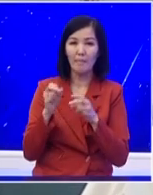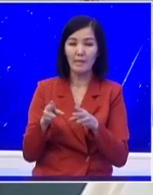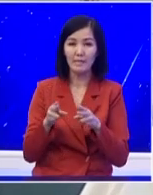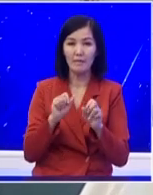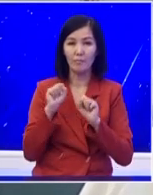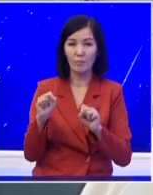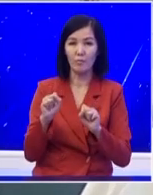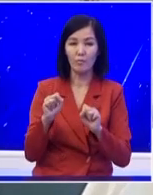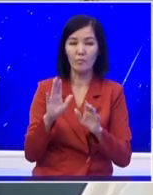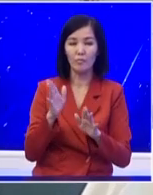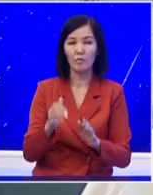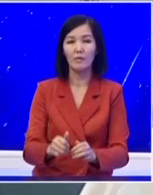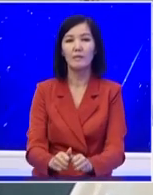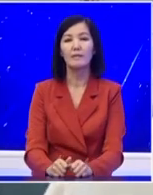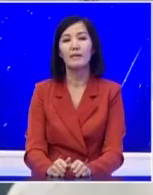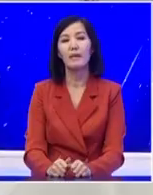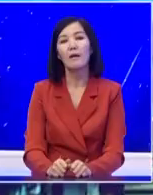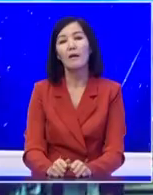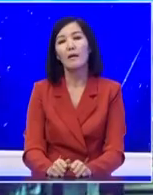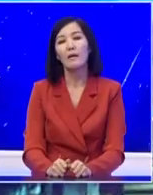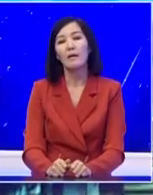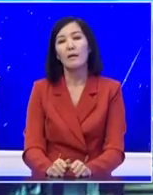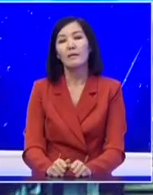санитарно-эпидемиологические требования.